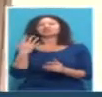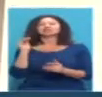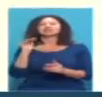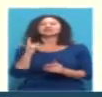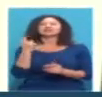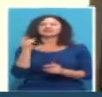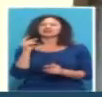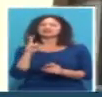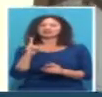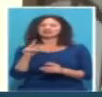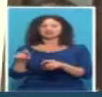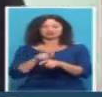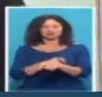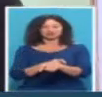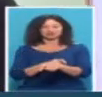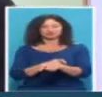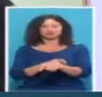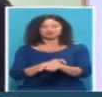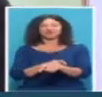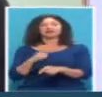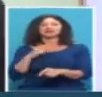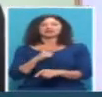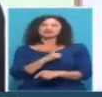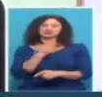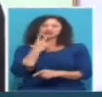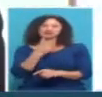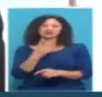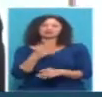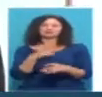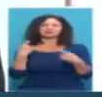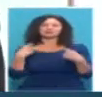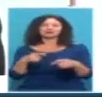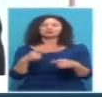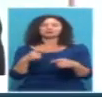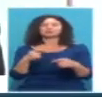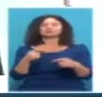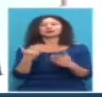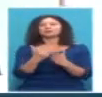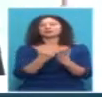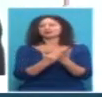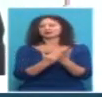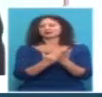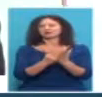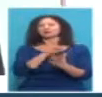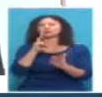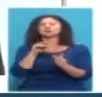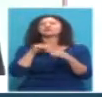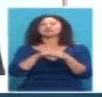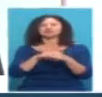за квадратный метр в чистовой отделке. Через сайт «Батерек Девелопмента» мы реализуем программы по нашим программам «Жилстрой